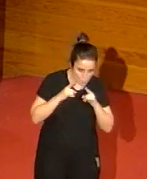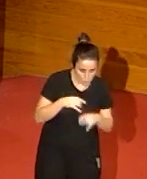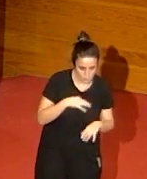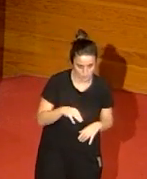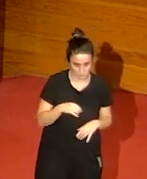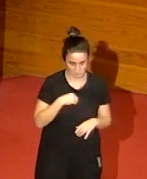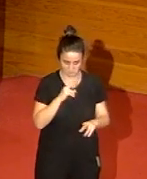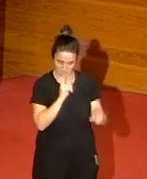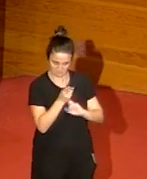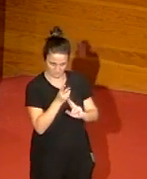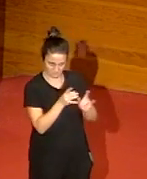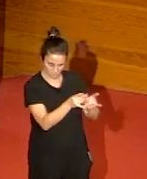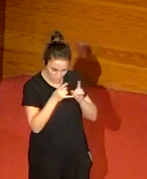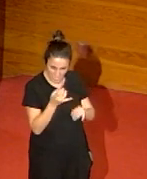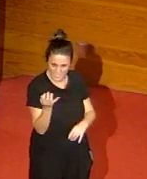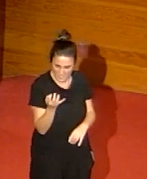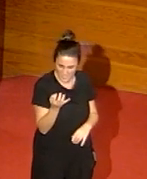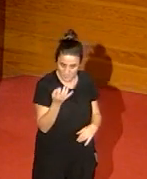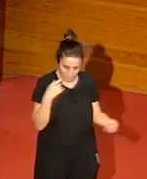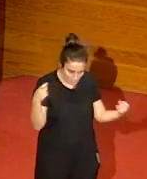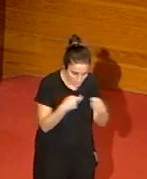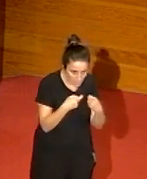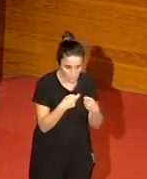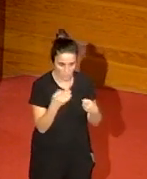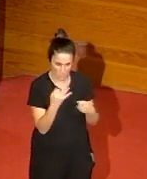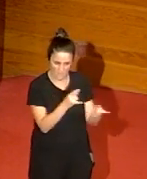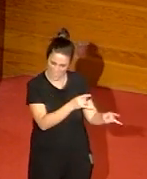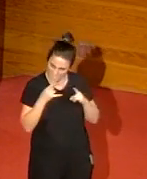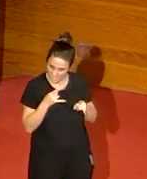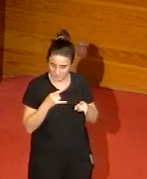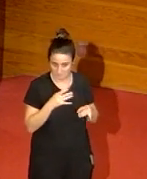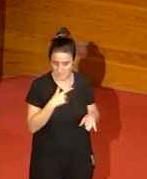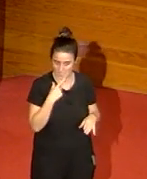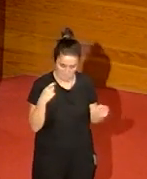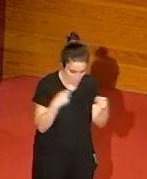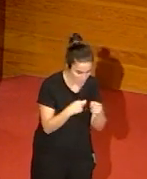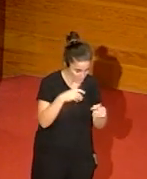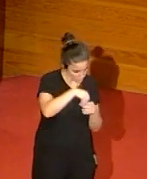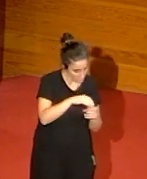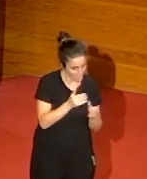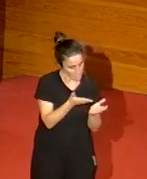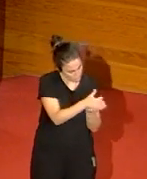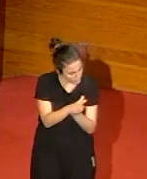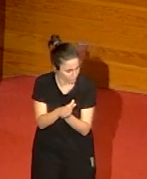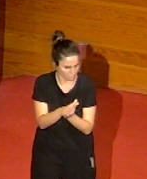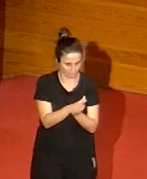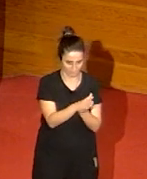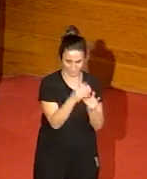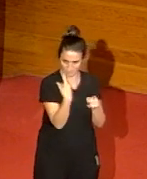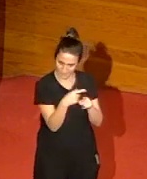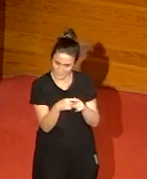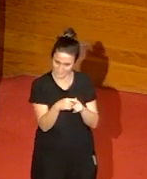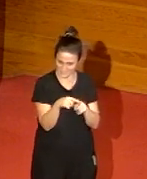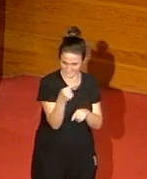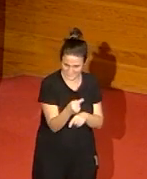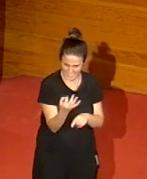du? Gatazka batek erakargarria izan behar du? Eriotzak erakargarria izan behar du, gertatzen dena kontatzeak? Nik